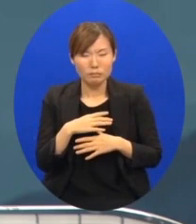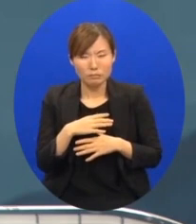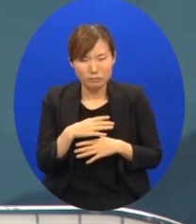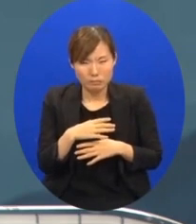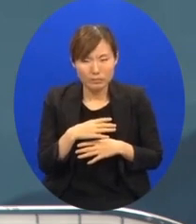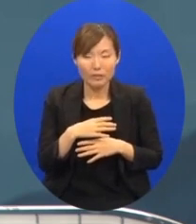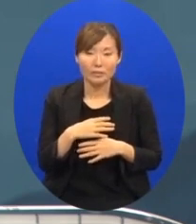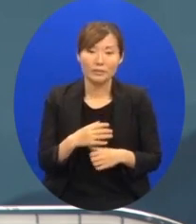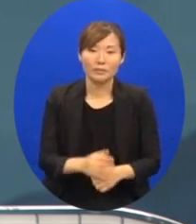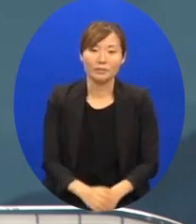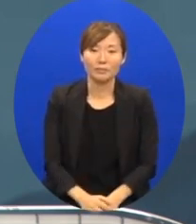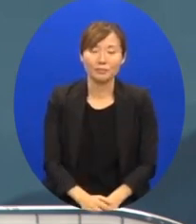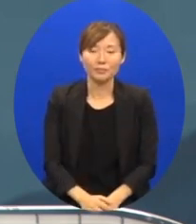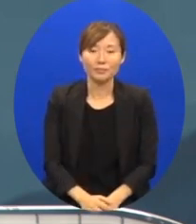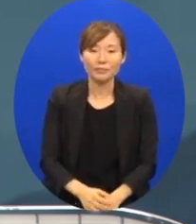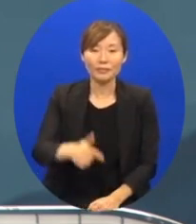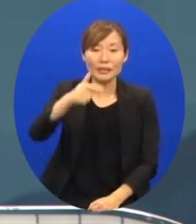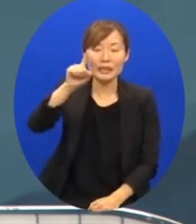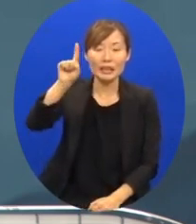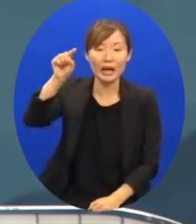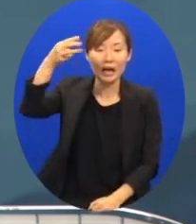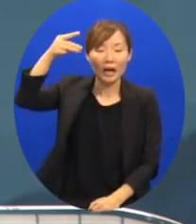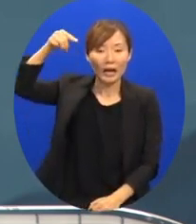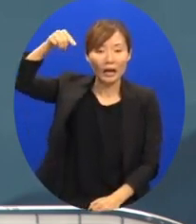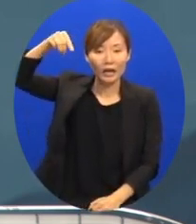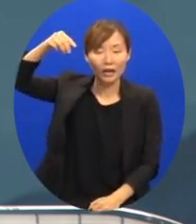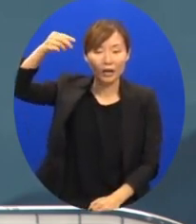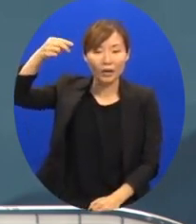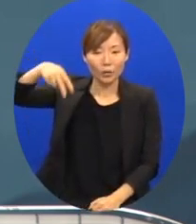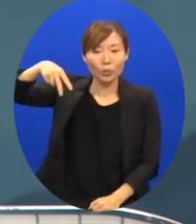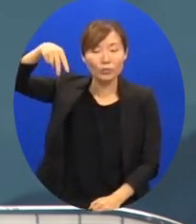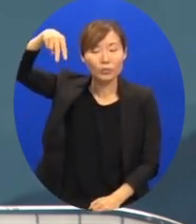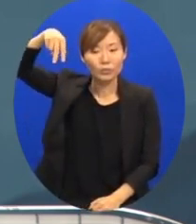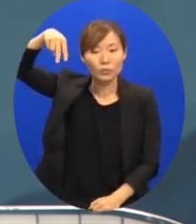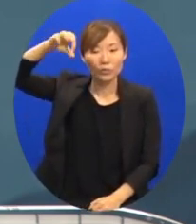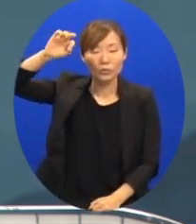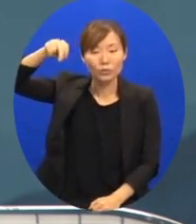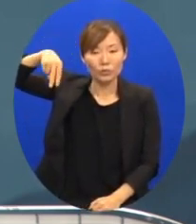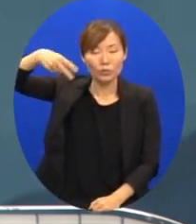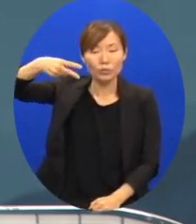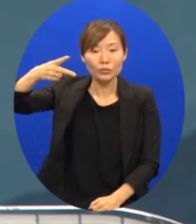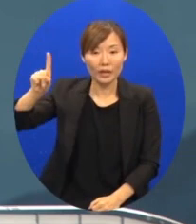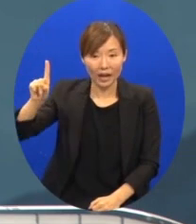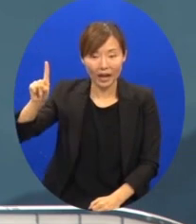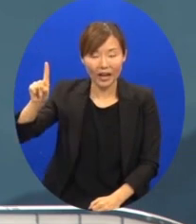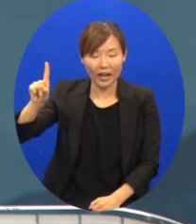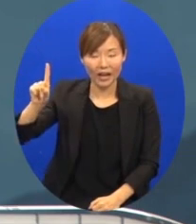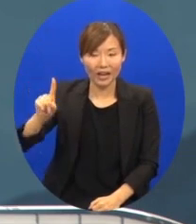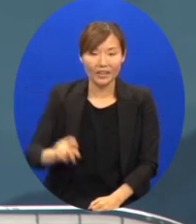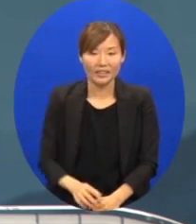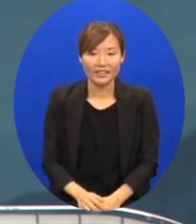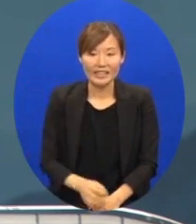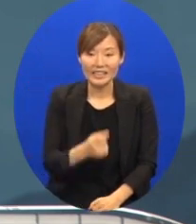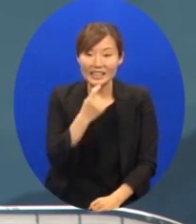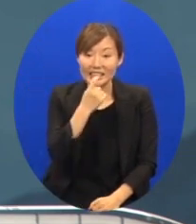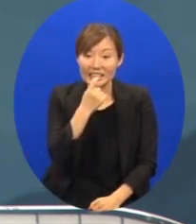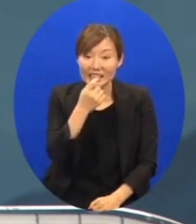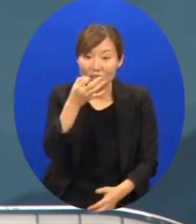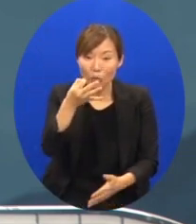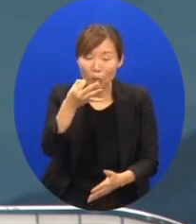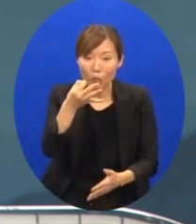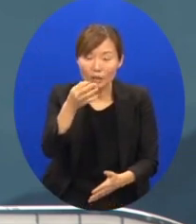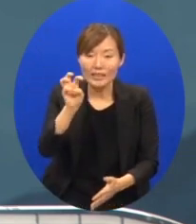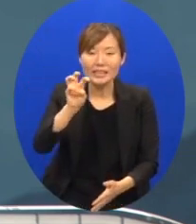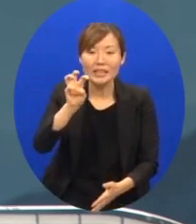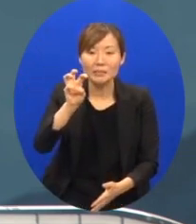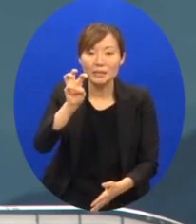팔았습니다 사람들은 다 돈 돈 하고 사는 그런 형편이라 은 삼십 냥을 가졌으니 갈은